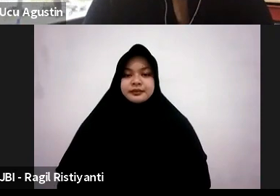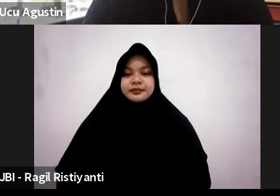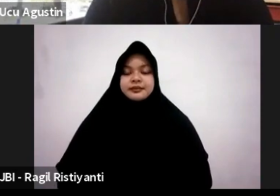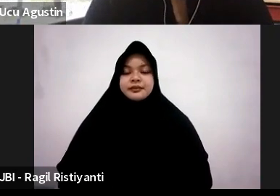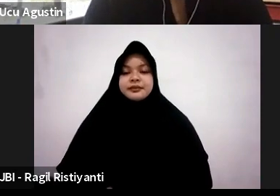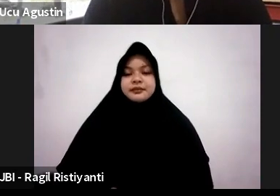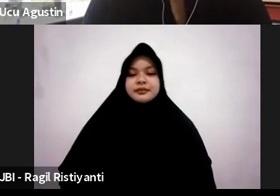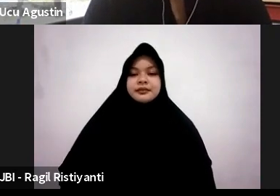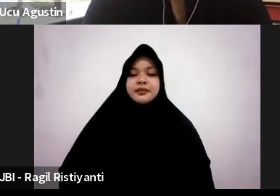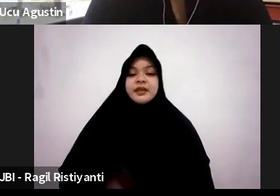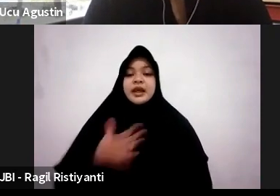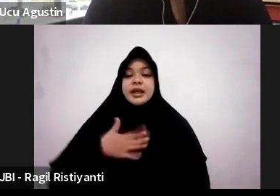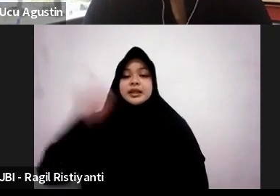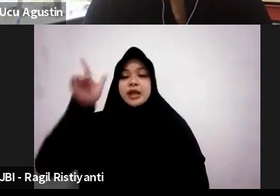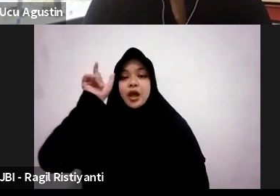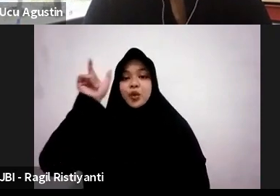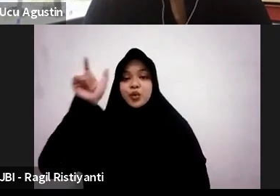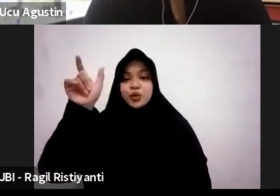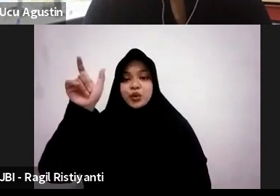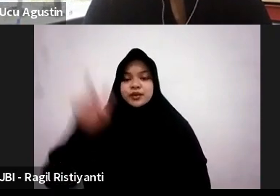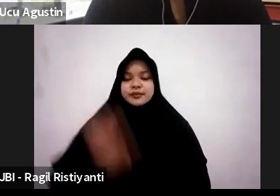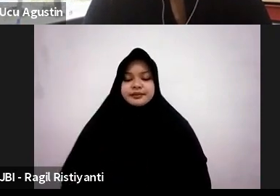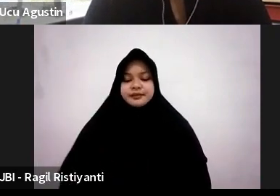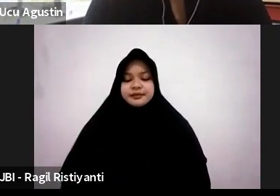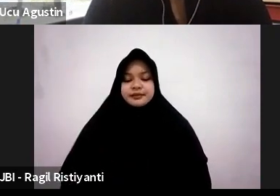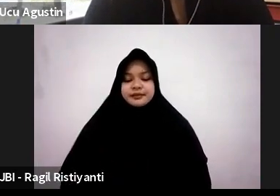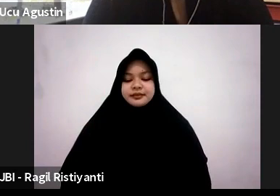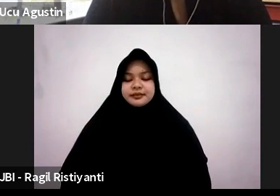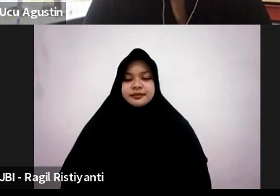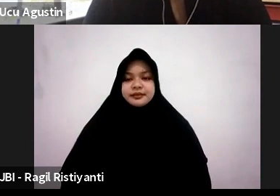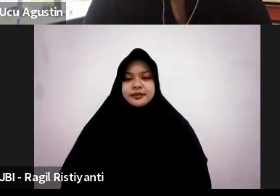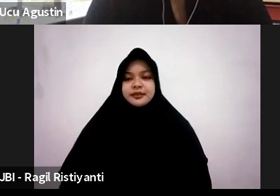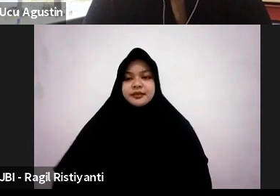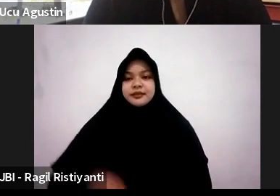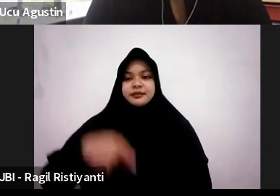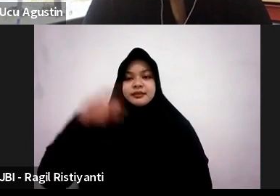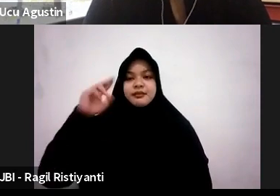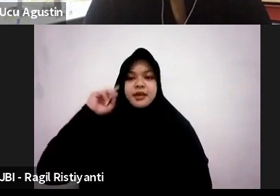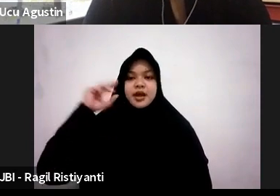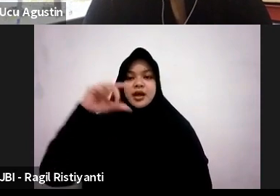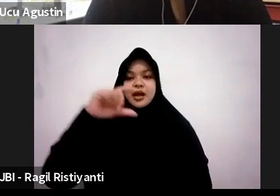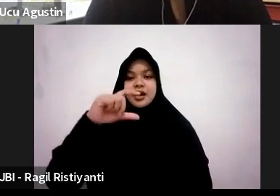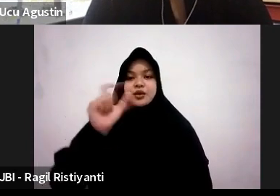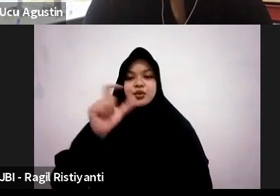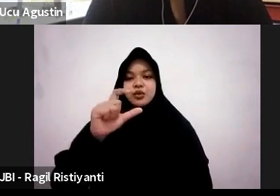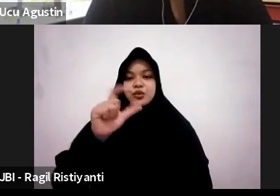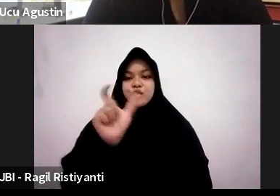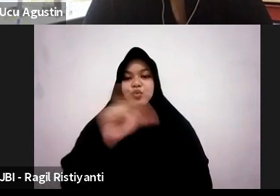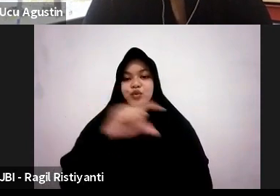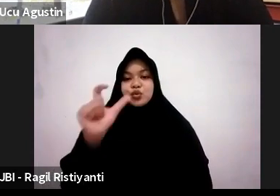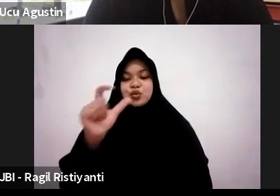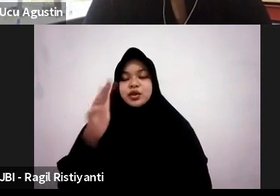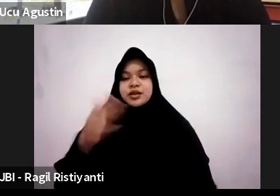saya usul ke wujud dan Bu Mila selamat ya hebat inspirasi